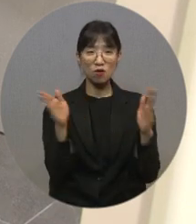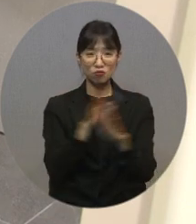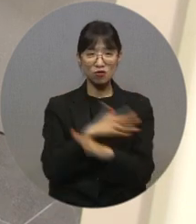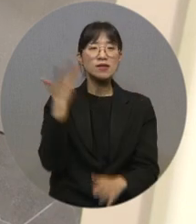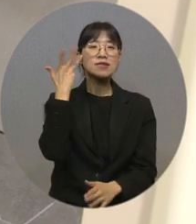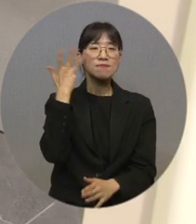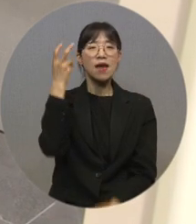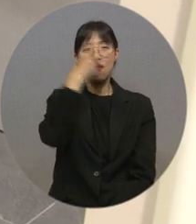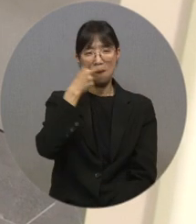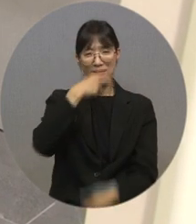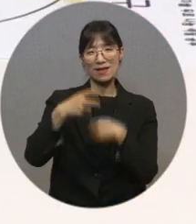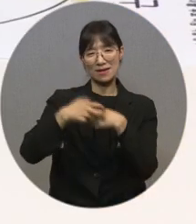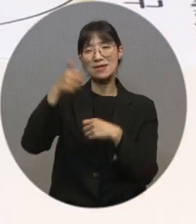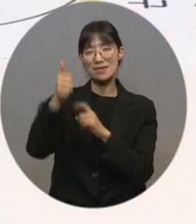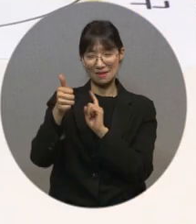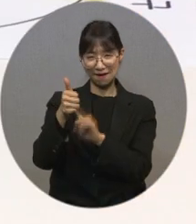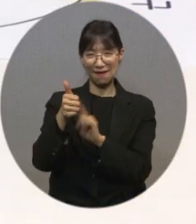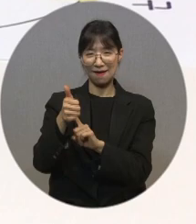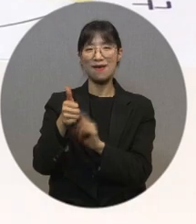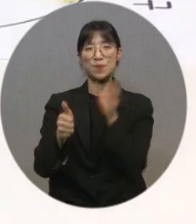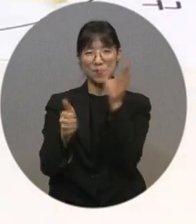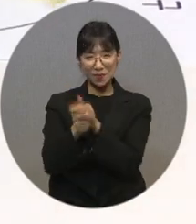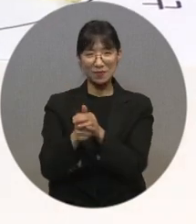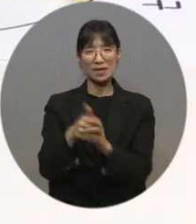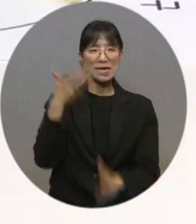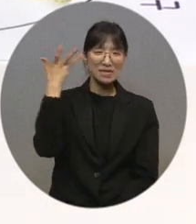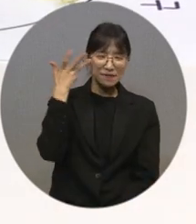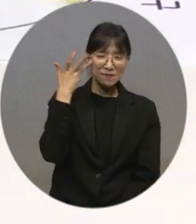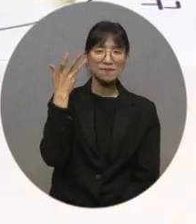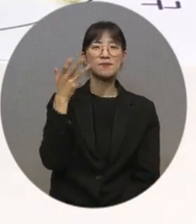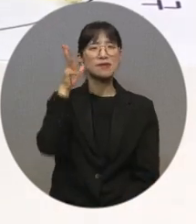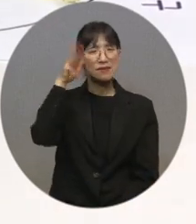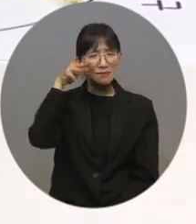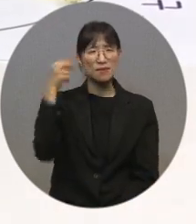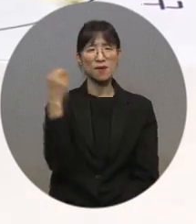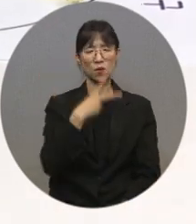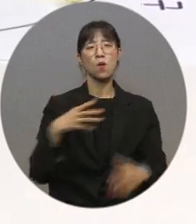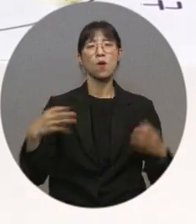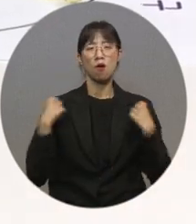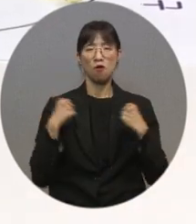주치의 시범사업으로 치매부터 건강 문제까지 통합적으로 지원합니다.